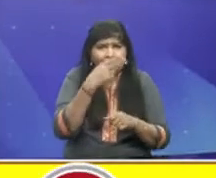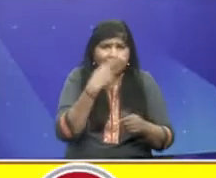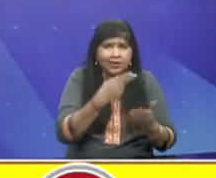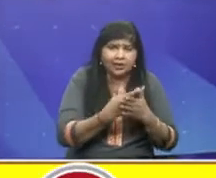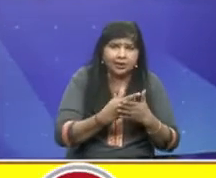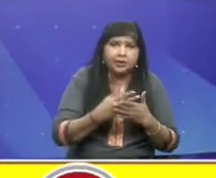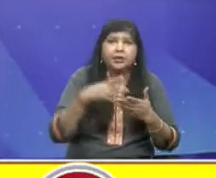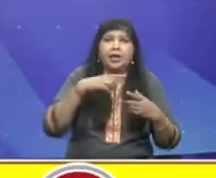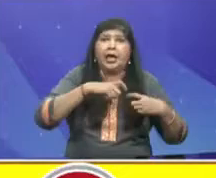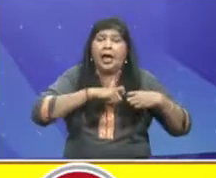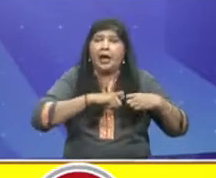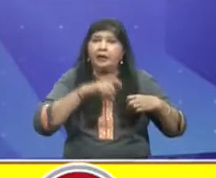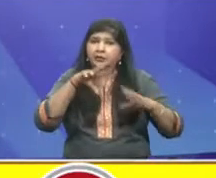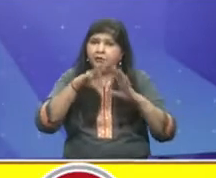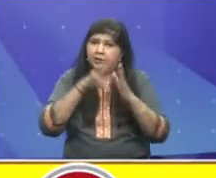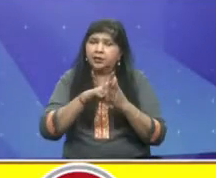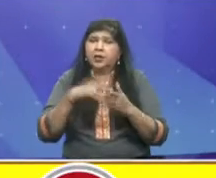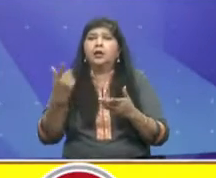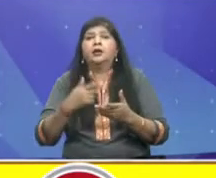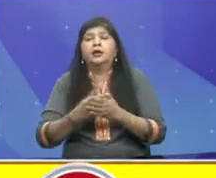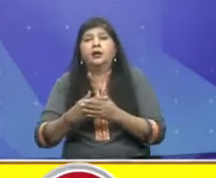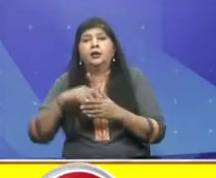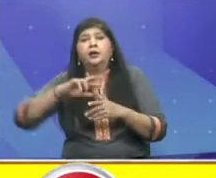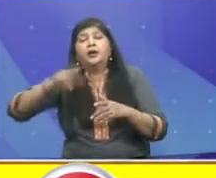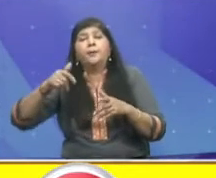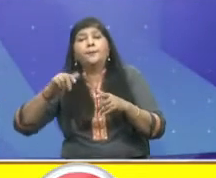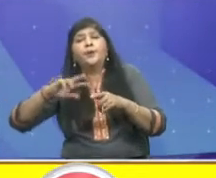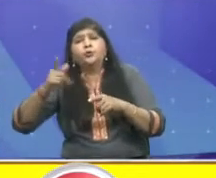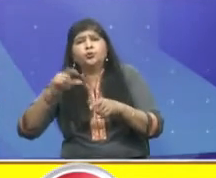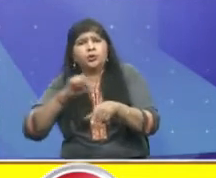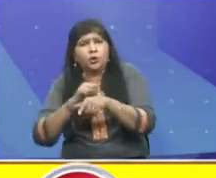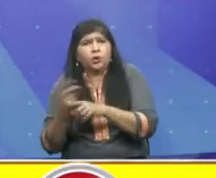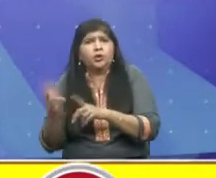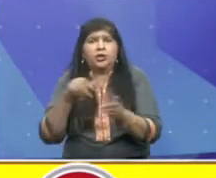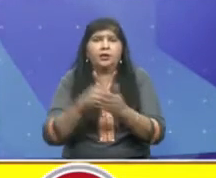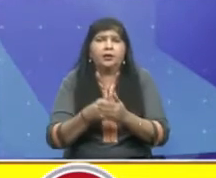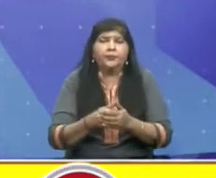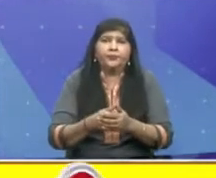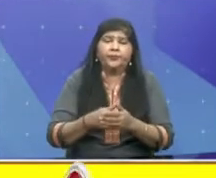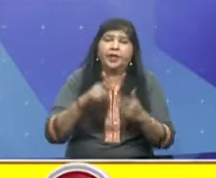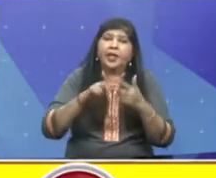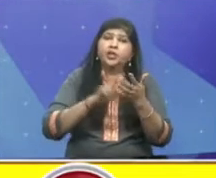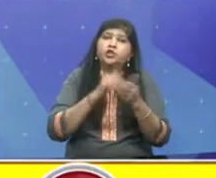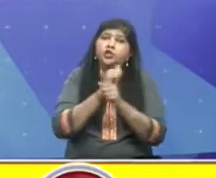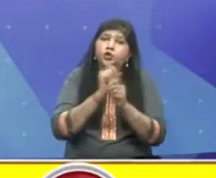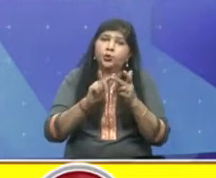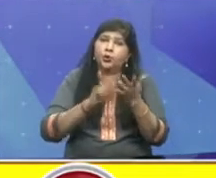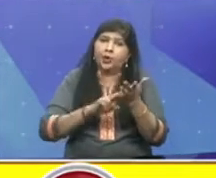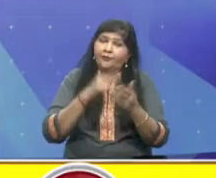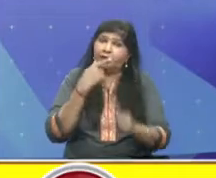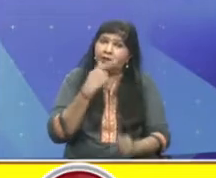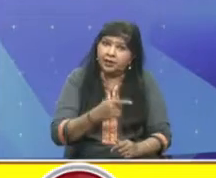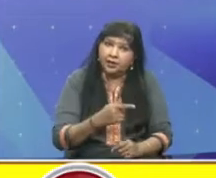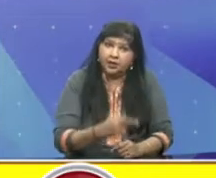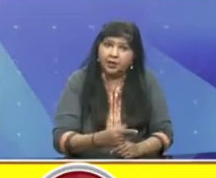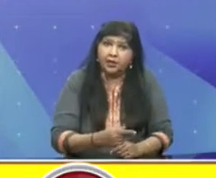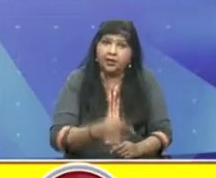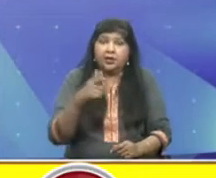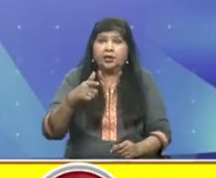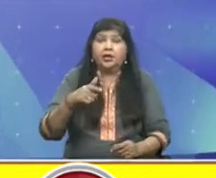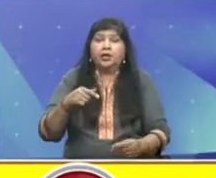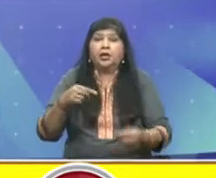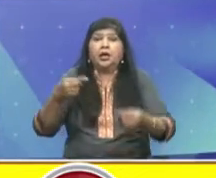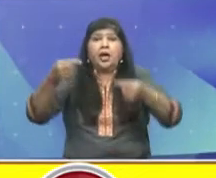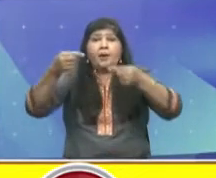मुझे श्री राम मूर्ति में। उनसे मिले हम अमरेश अग्रवाल जी से, तो उन्होंने मेरी एंजियोग्राफी करी। फिर उन्होंने बताया कि बेटा ये तो तुम्हारी